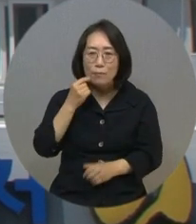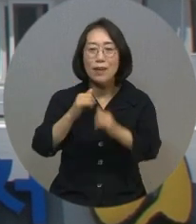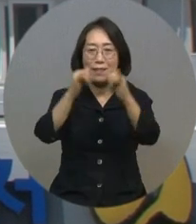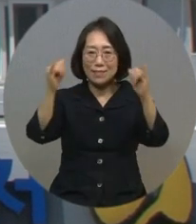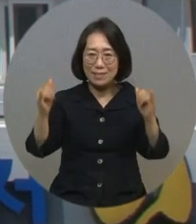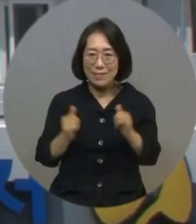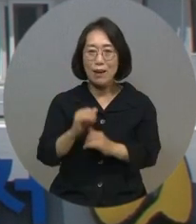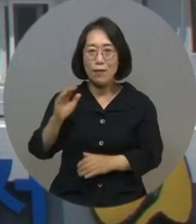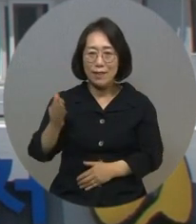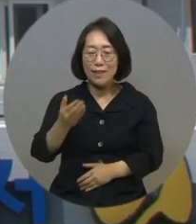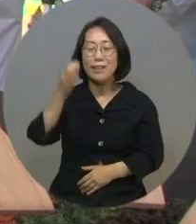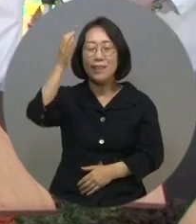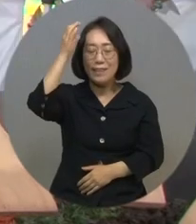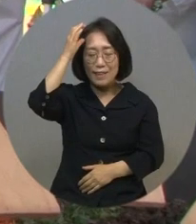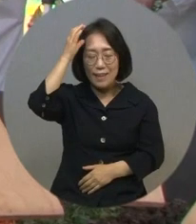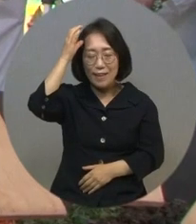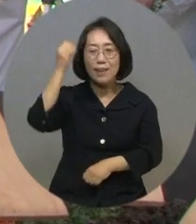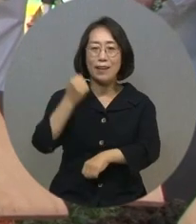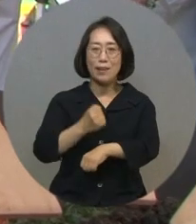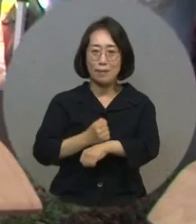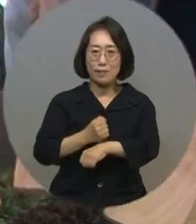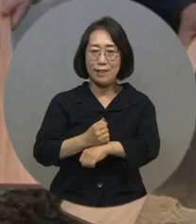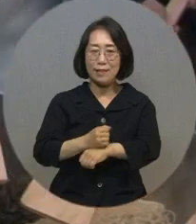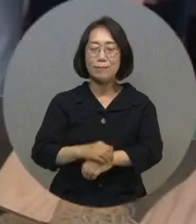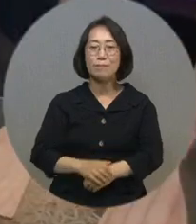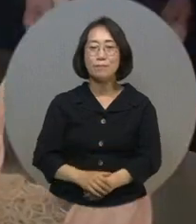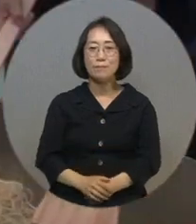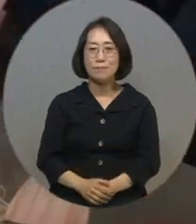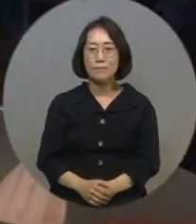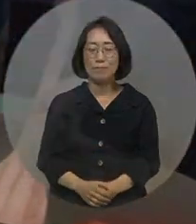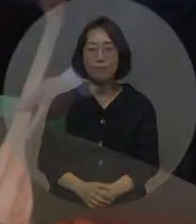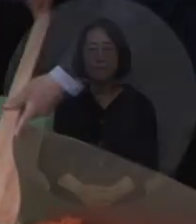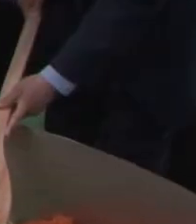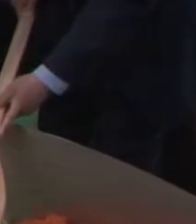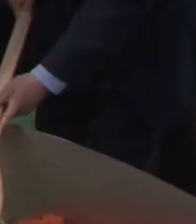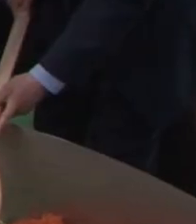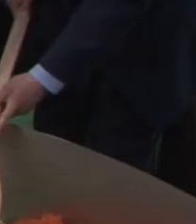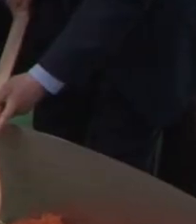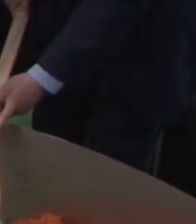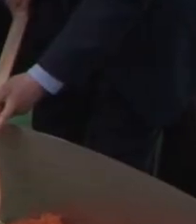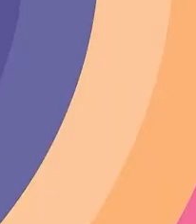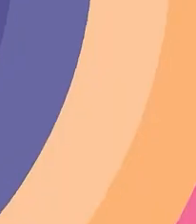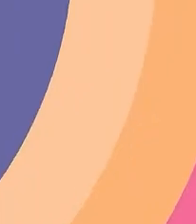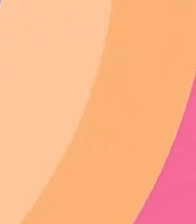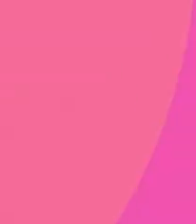될 수 있기를 기대해봅니다. 복지TV 뉴스 황경영입니다.